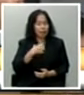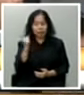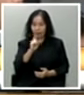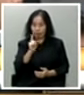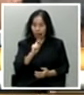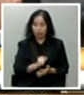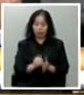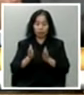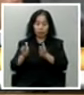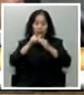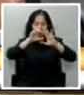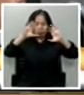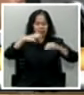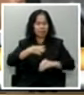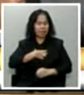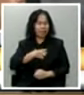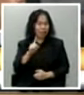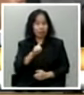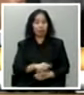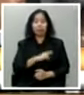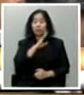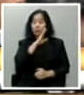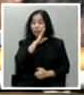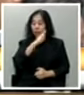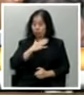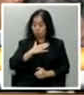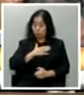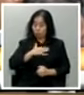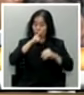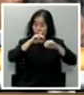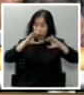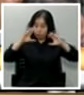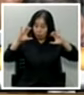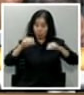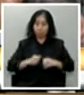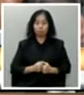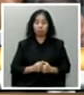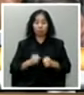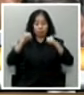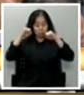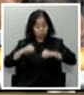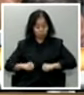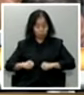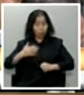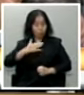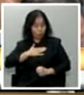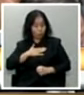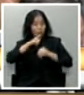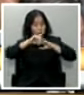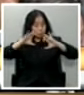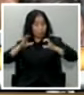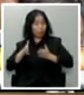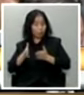าถ้าในส่วนของฝ่ายรัฐบาลเนี่ยเมื่อเป็นมติของวิปรัฐบา